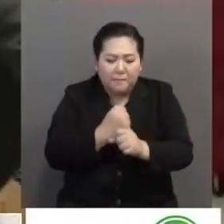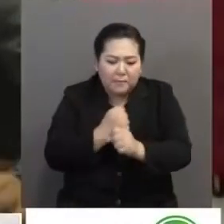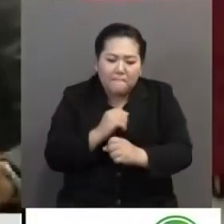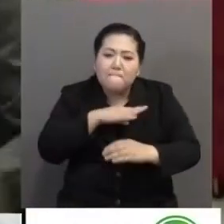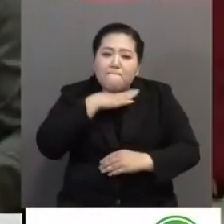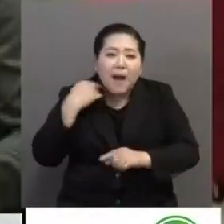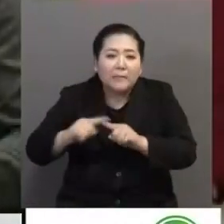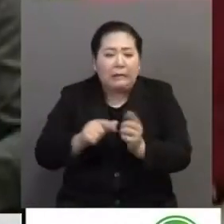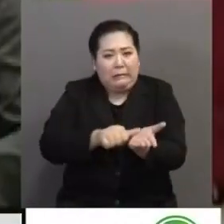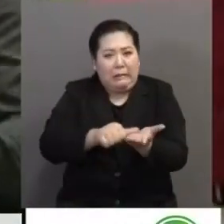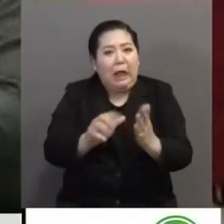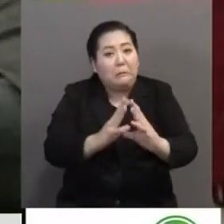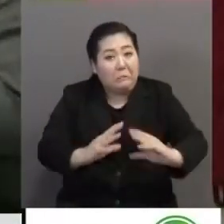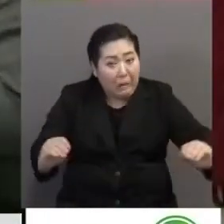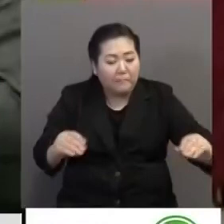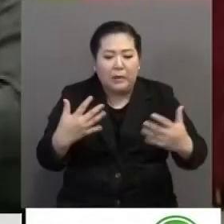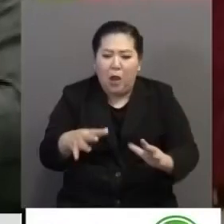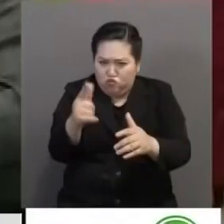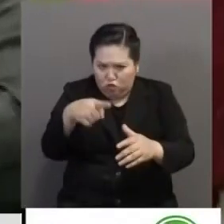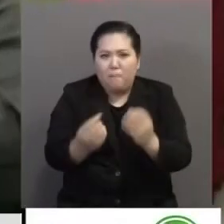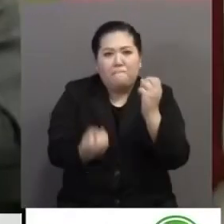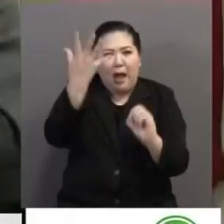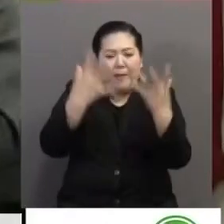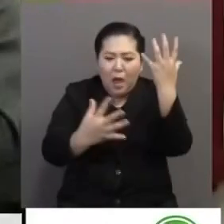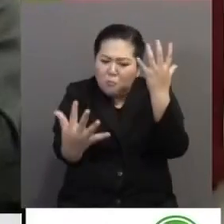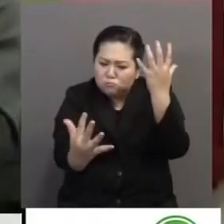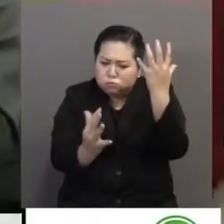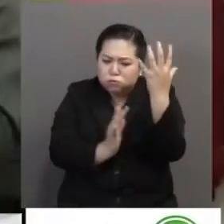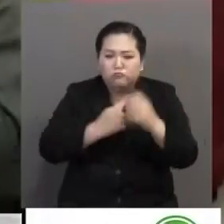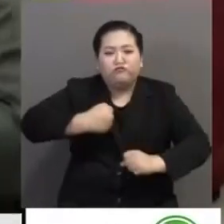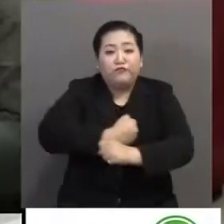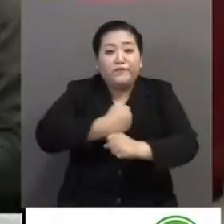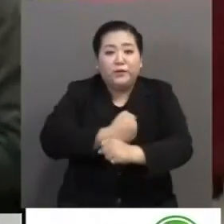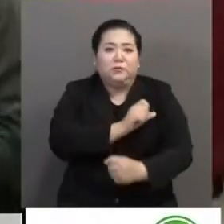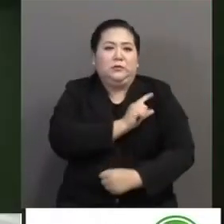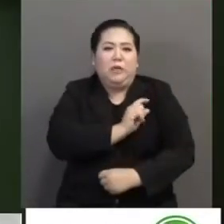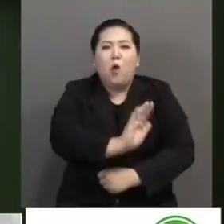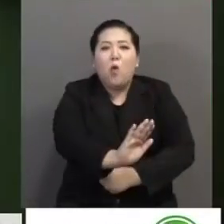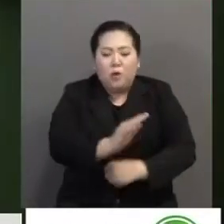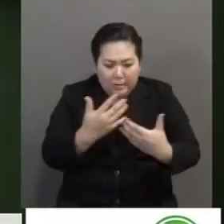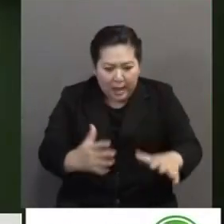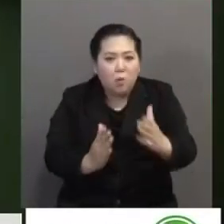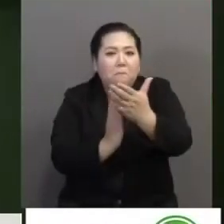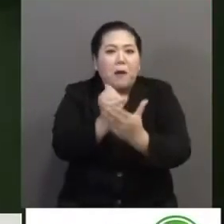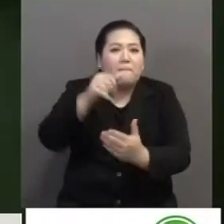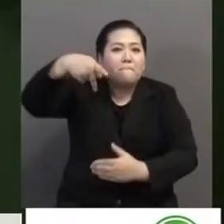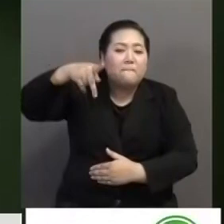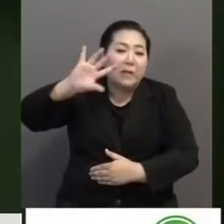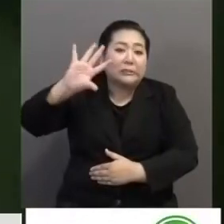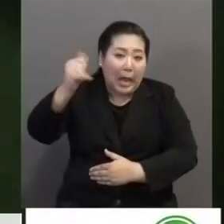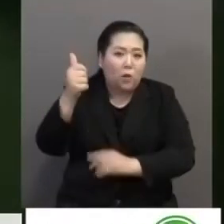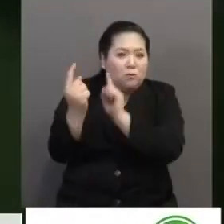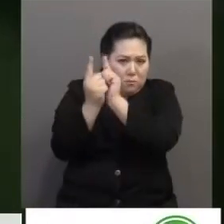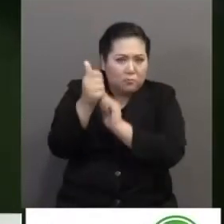กปรากฏมีคนหลงเชื่อจำนวนมากค่ะที่เดินทางเข้ามาที่ค่ายปฏิบัติศาสนกิจตามความเชื่อในป่าและอธิษฐานจิตที่ว่านี้